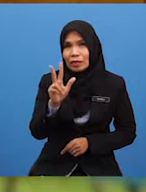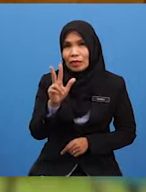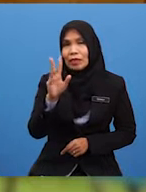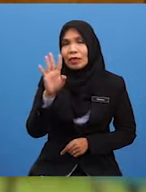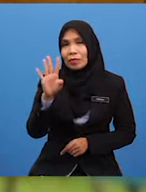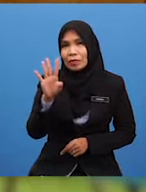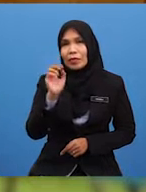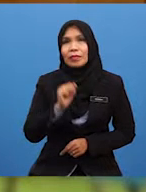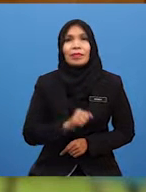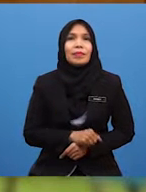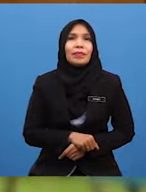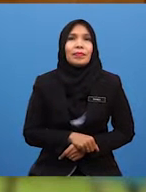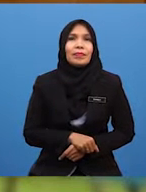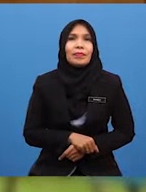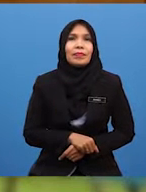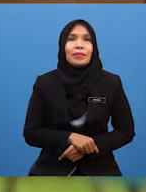S.234.